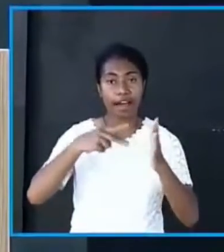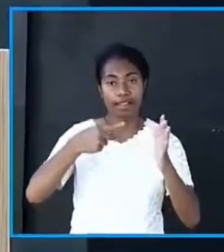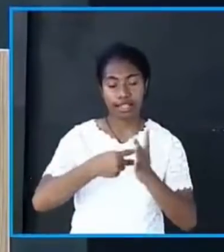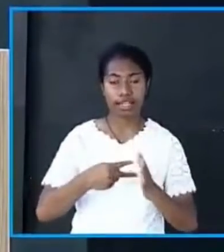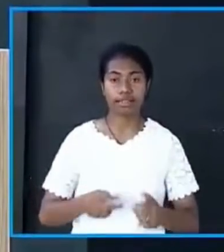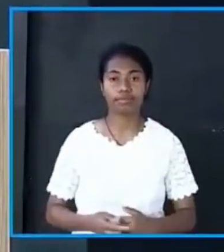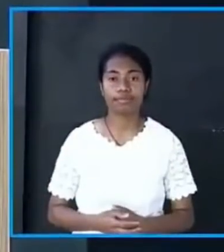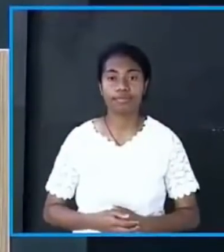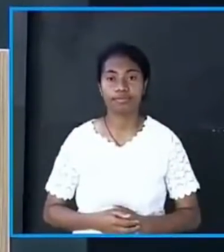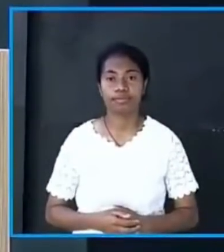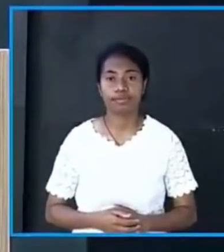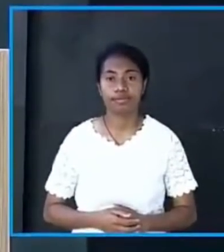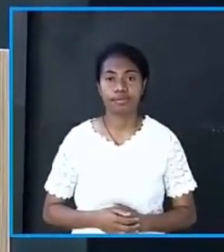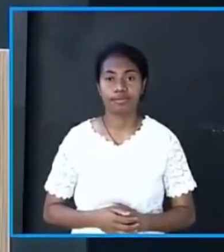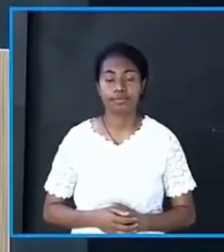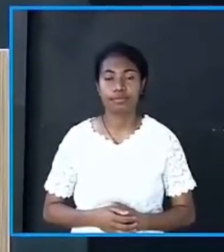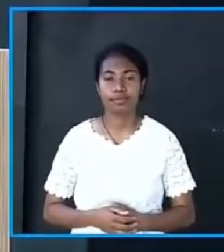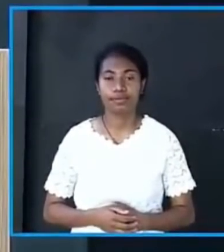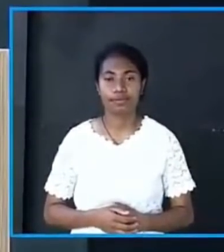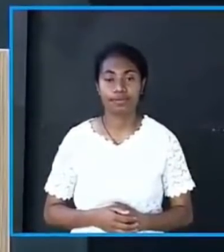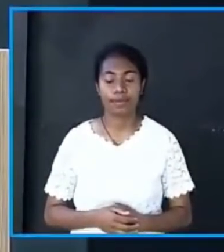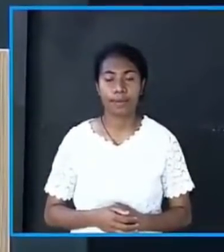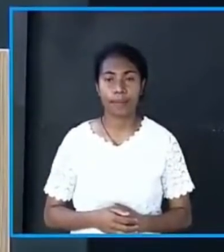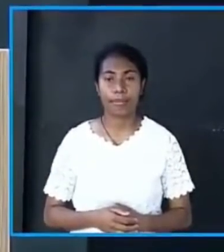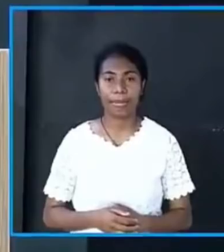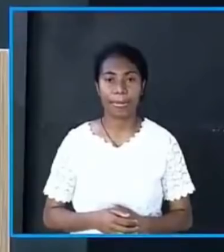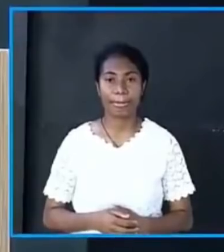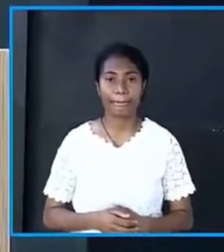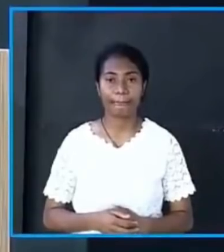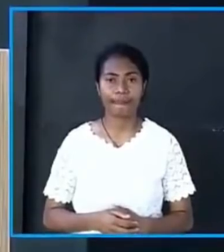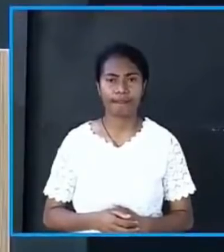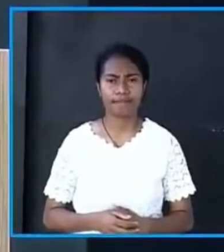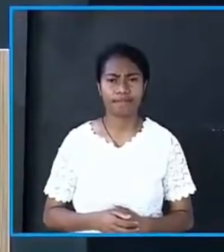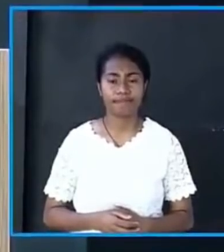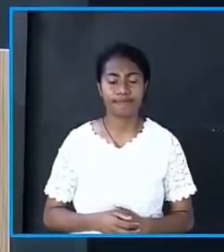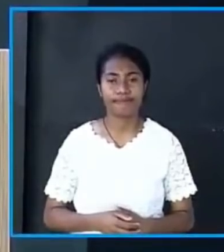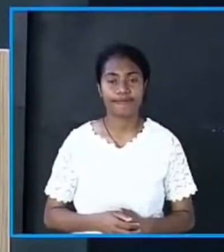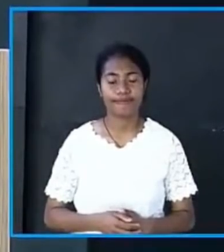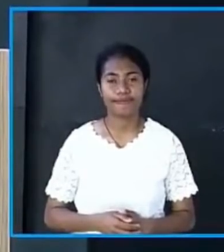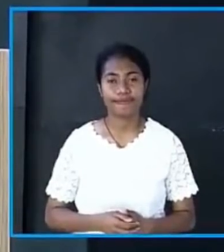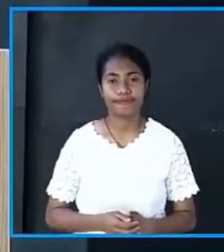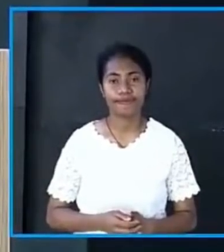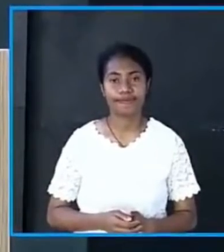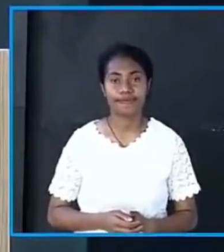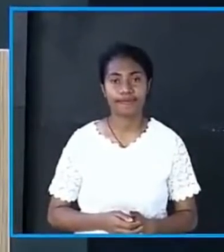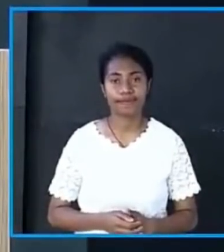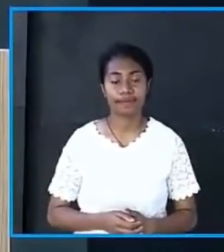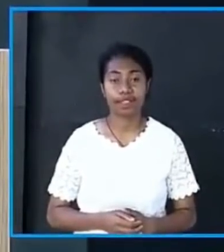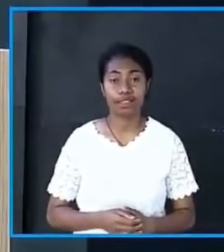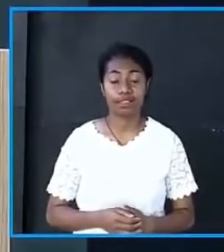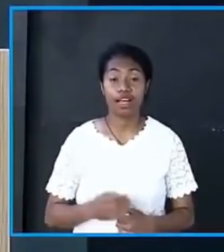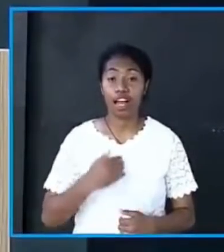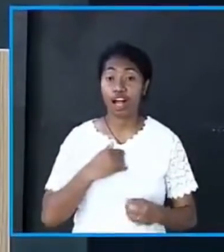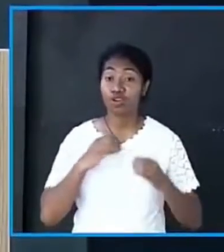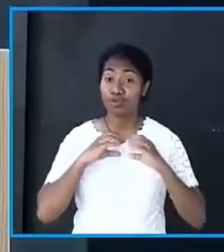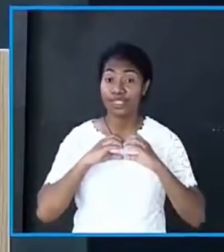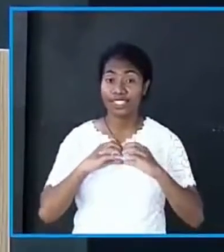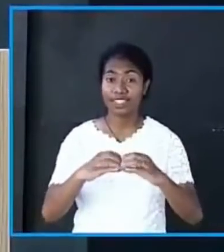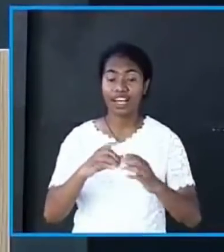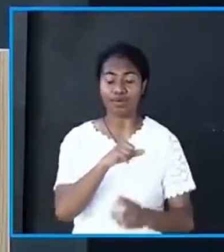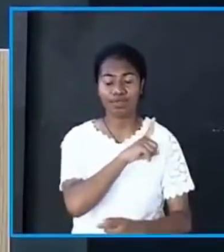ilove you forever I Hai aku mencintaimu